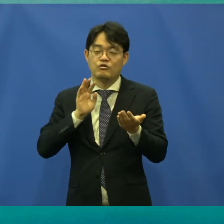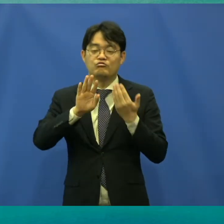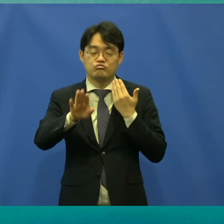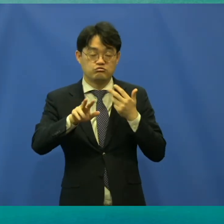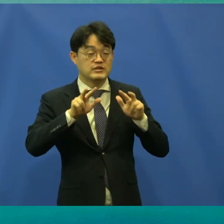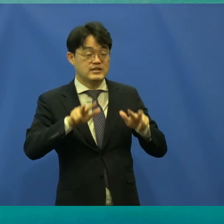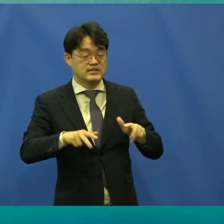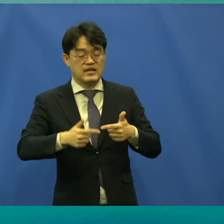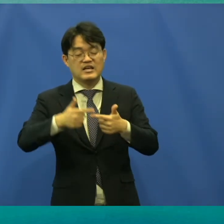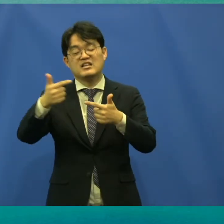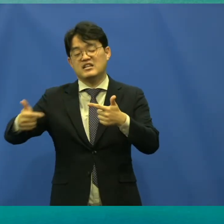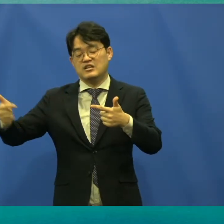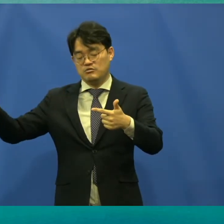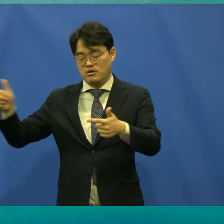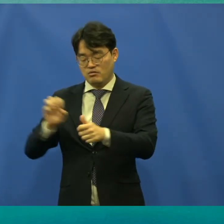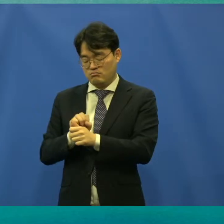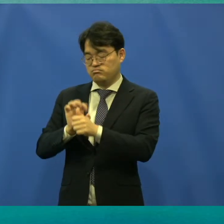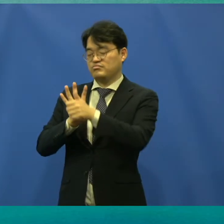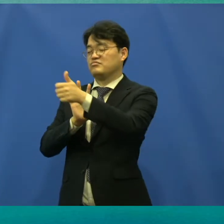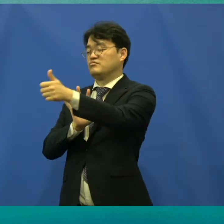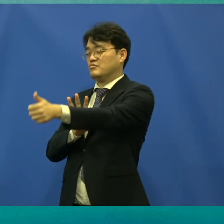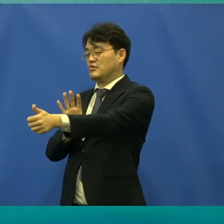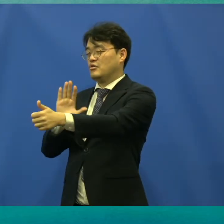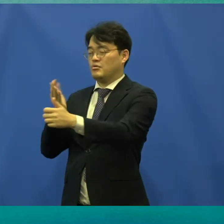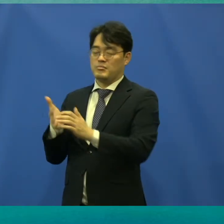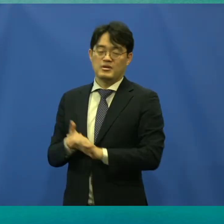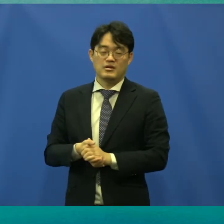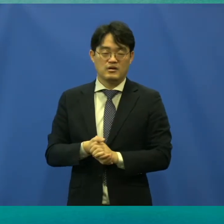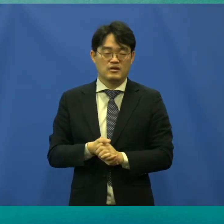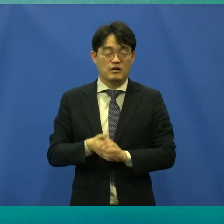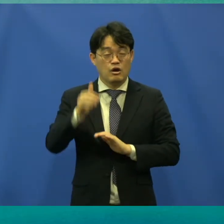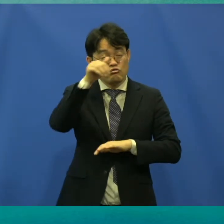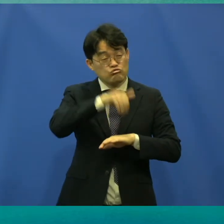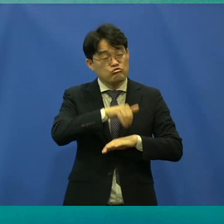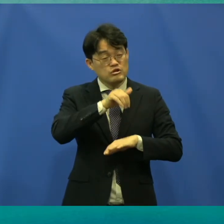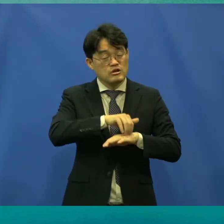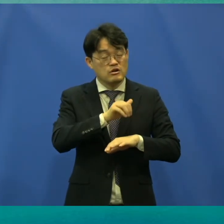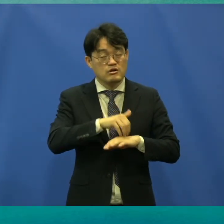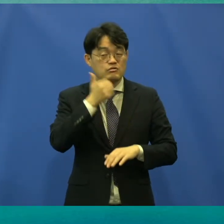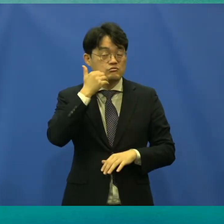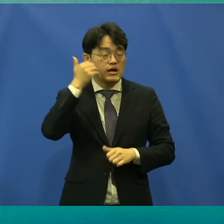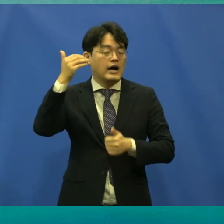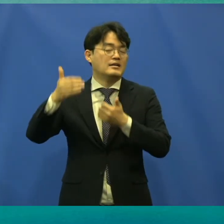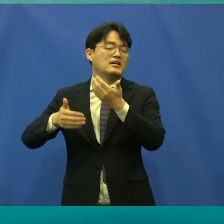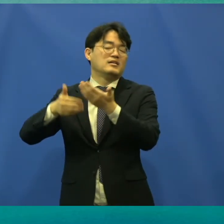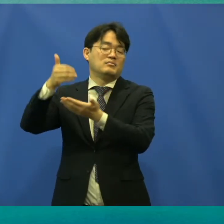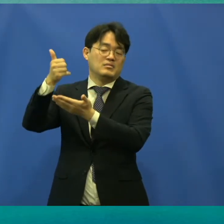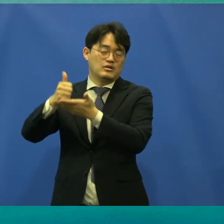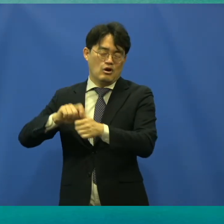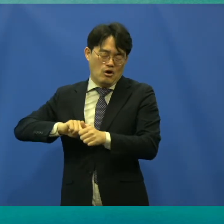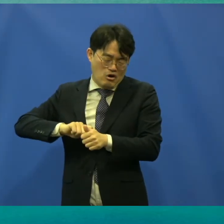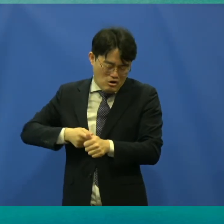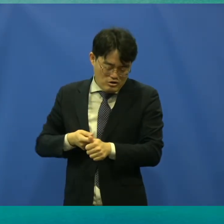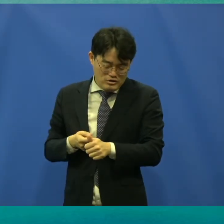누구의 공입니까? 요나입니까? 아니에요. 모든 건 하나님의 작품이에요. 억지로 시킨 것인 거예요.